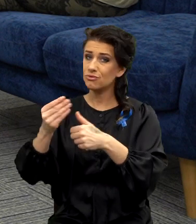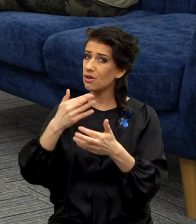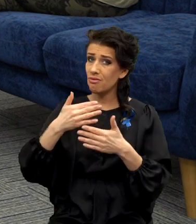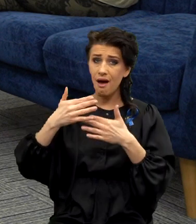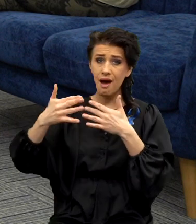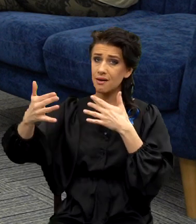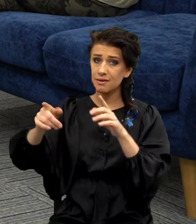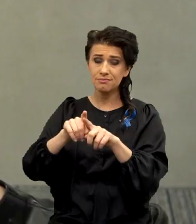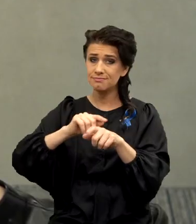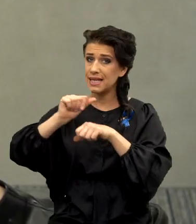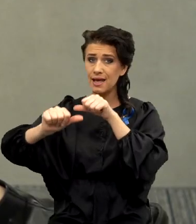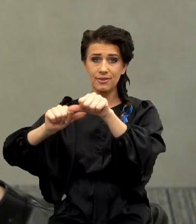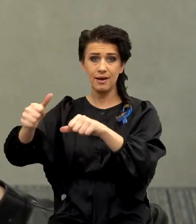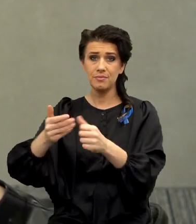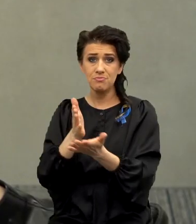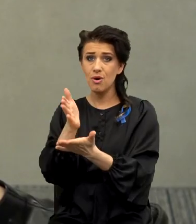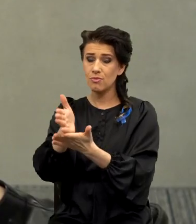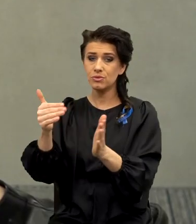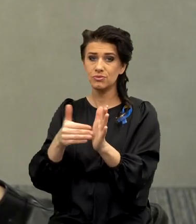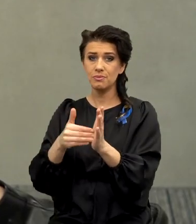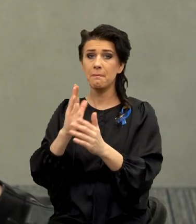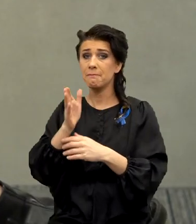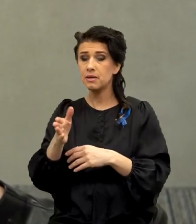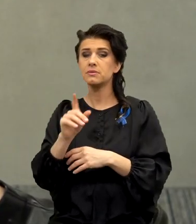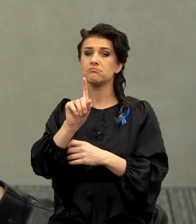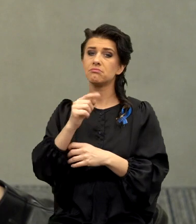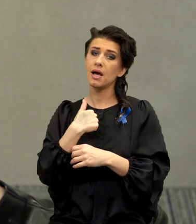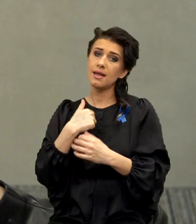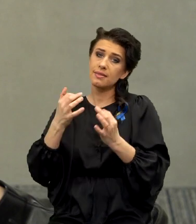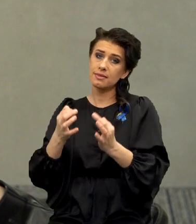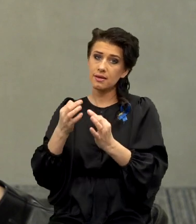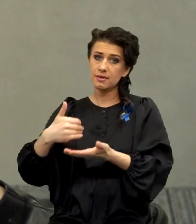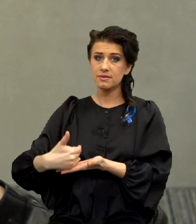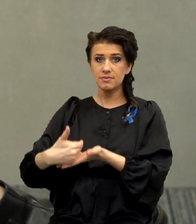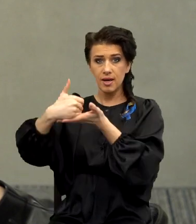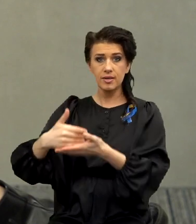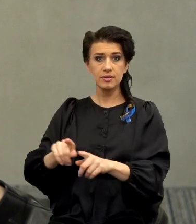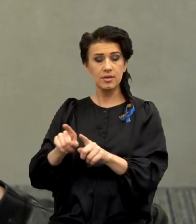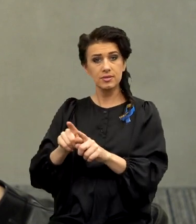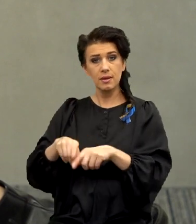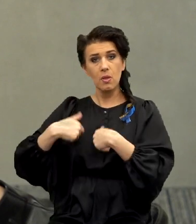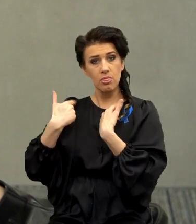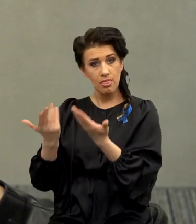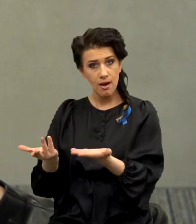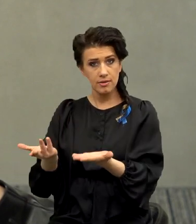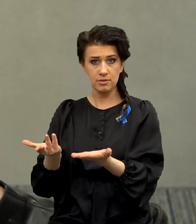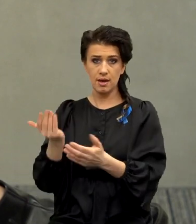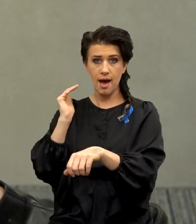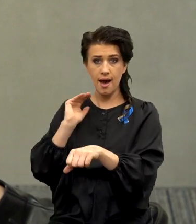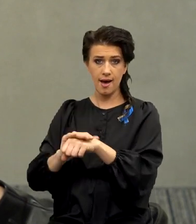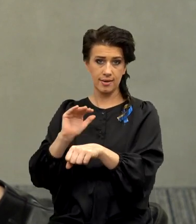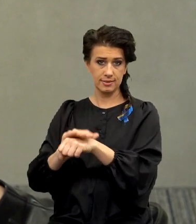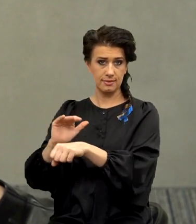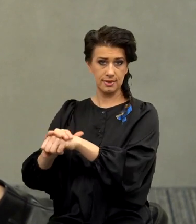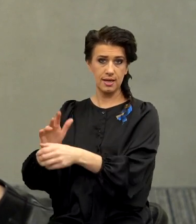niektórych przypadkach lata, ale to, czym mówimy, to wsparcie i może zaakceptowanie danej osoby